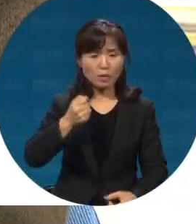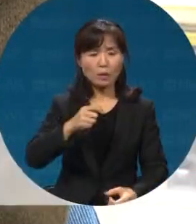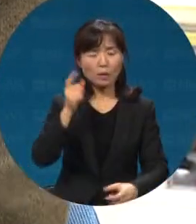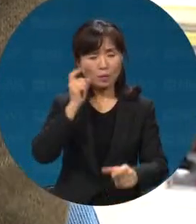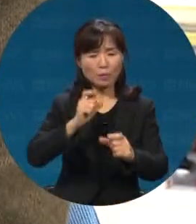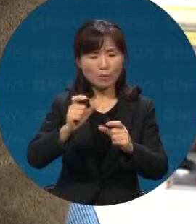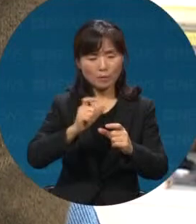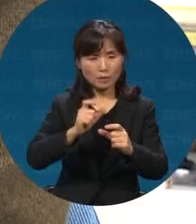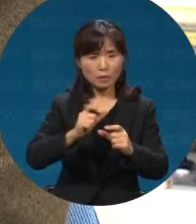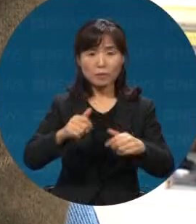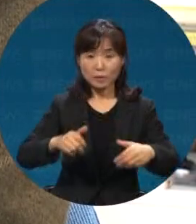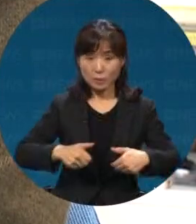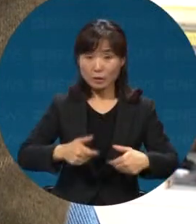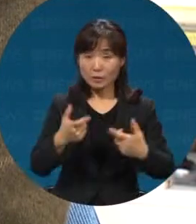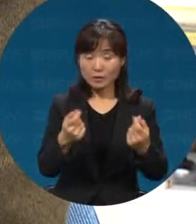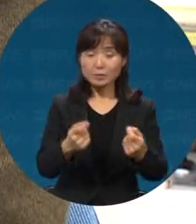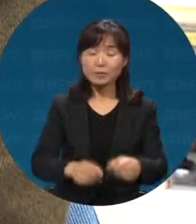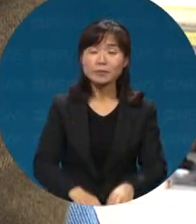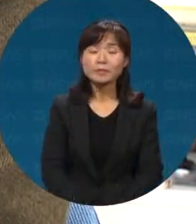있죠 EBS 뉴스 금창호입니다